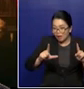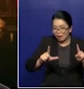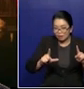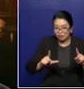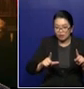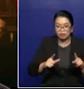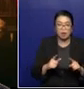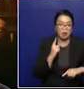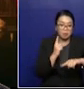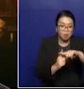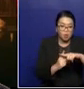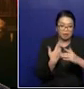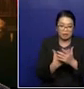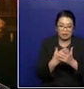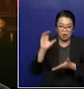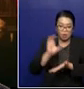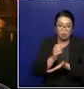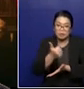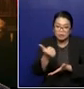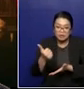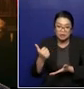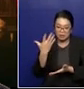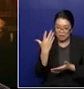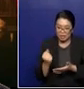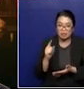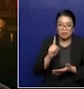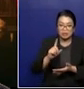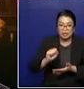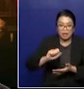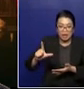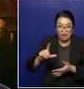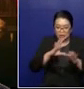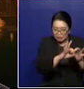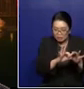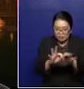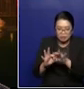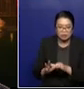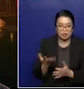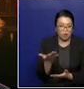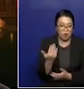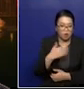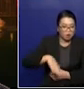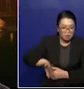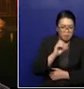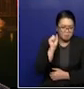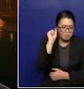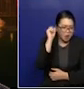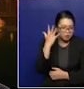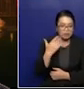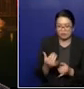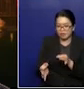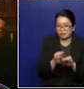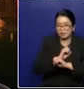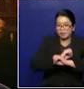อื่นอีก 100,000 ล้านเดี๋ยวมันไปมีเรื่องโยกงบมีเรื่องผมโยงเรื่องมาให้ท่านคนที่ไม่เข้าใจเศรษฐศาสตร์เลยจะรู้เรื่องฮะ